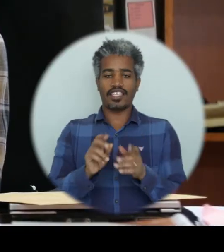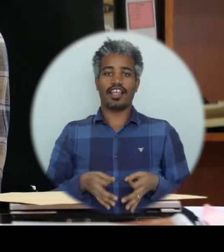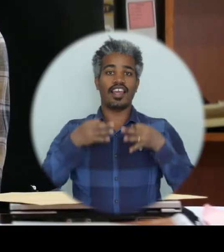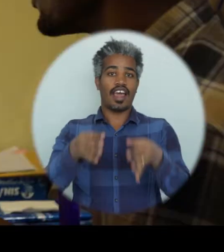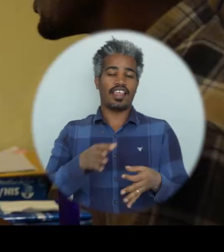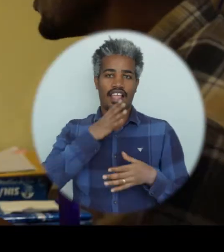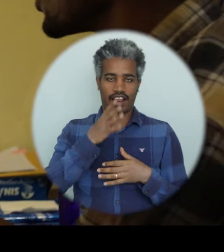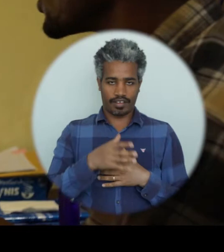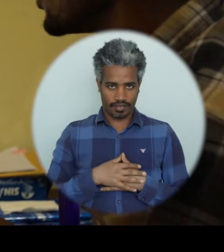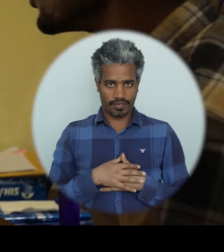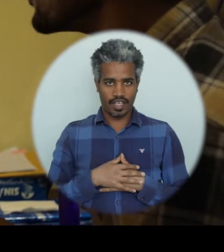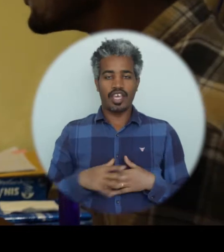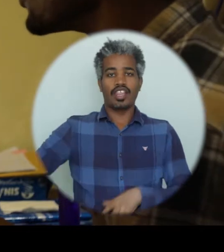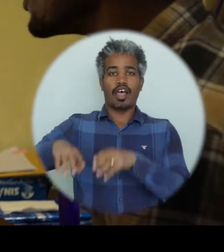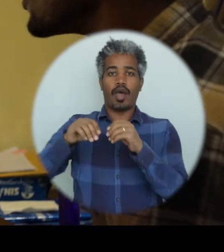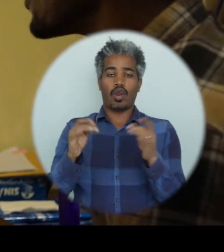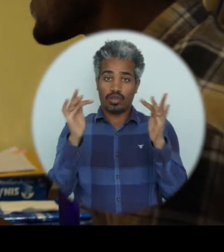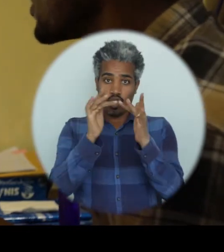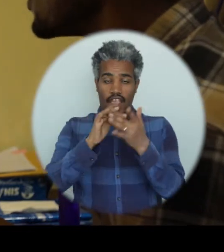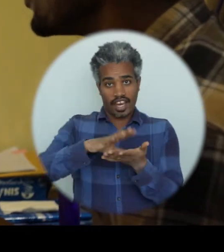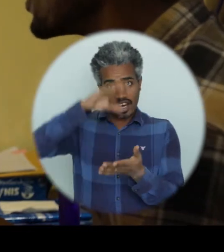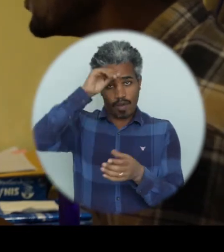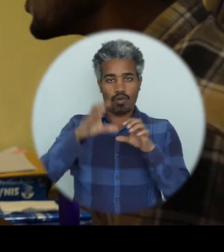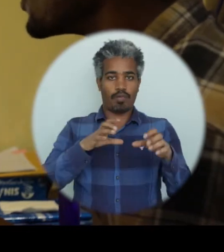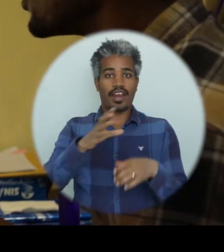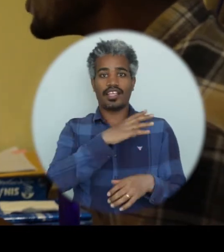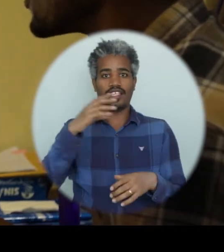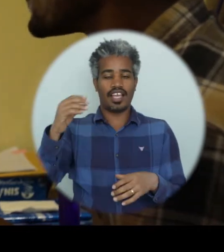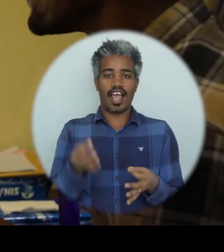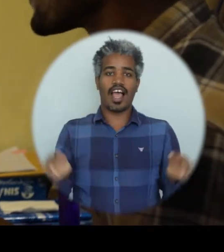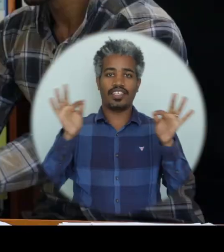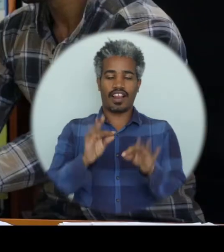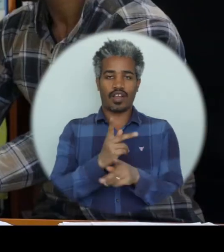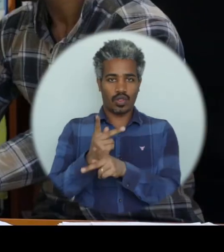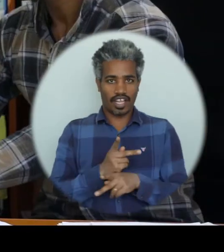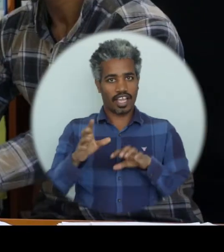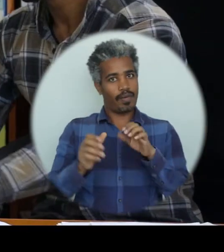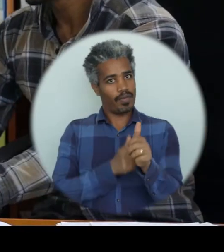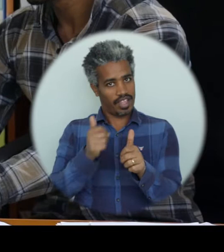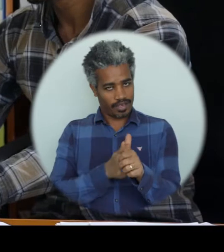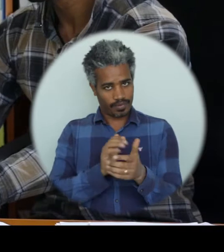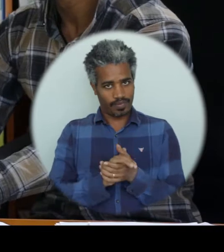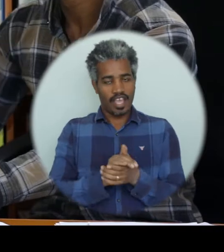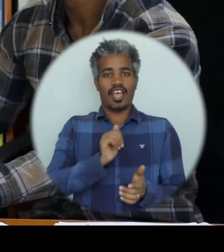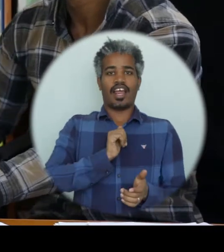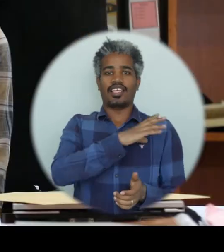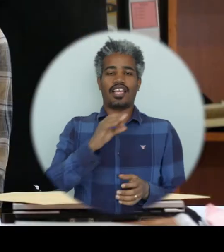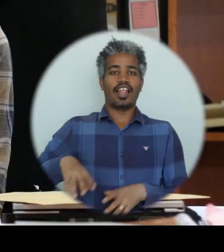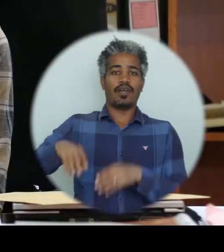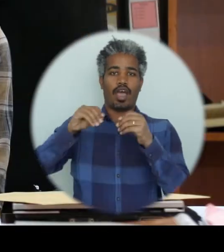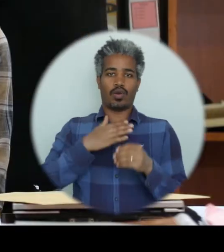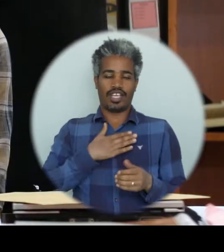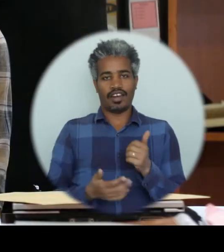ቫይረስ መተላለፍ እንዳይኖር ተማሪዎች ኦንላይን እንዲማሩ በማድረግና ተገቢውን ጥንቃቄ በመከተል